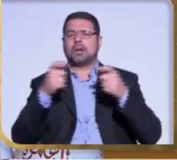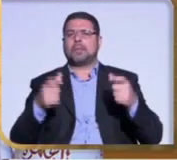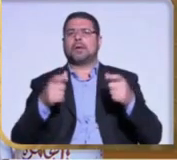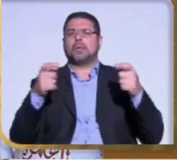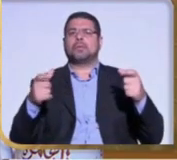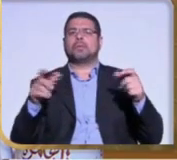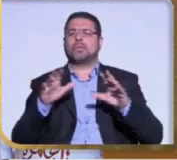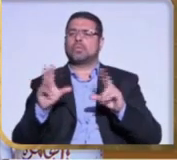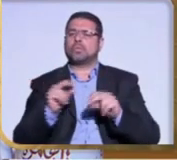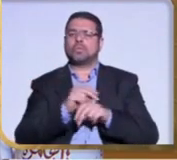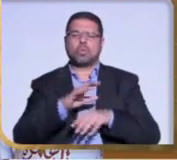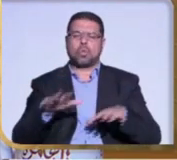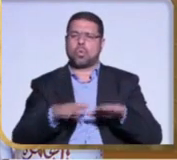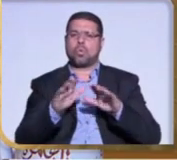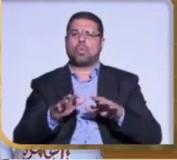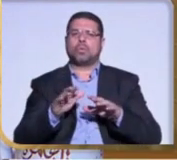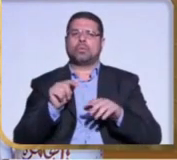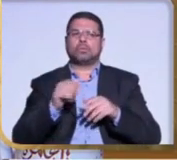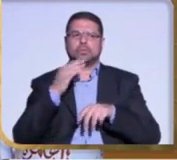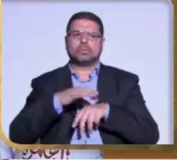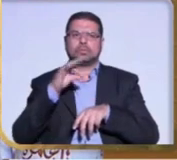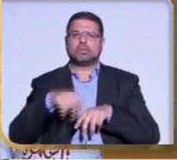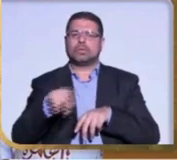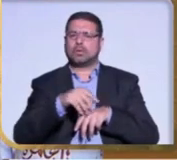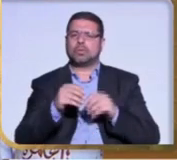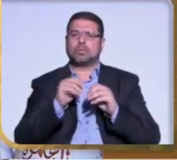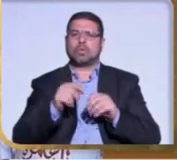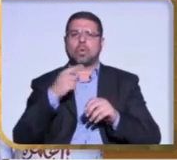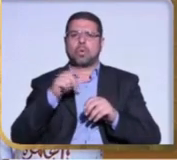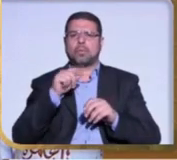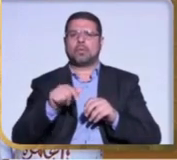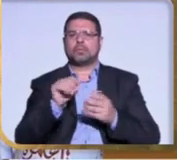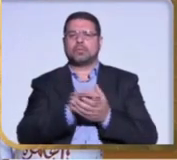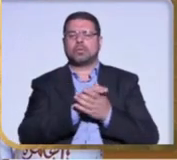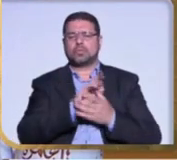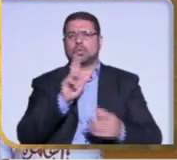وهكذا في دوائر العلاقات الإنسانية عموما. صاحبة السؤال،